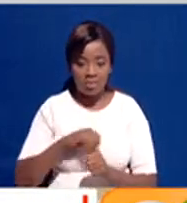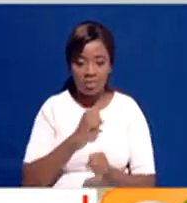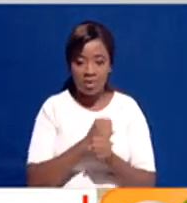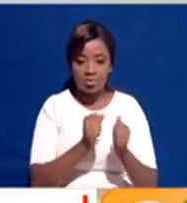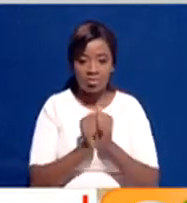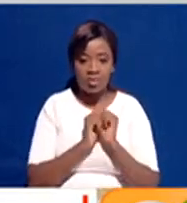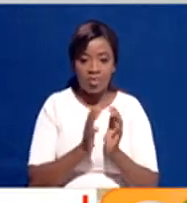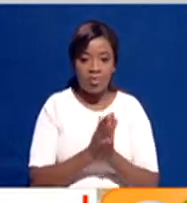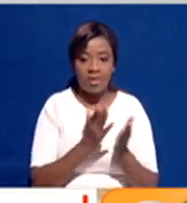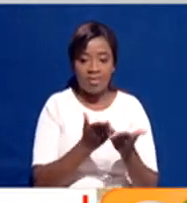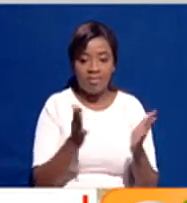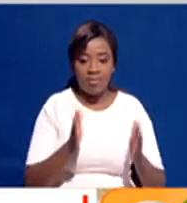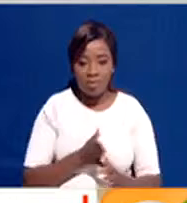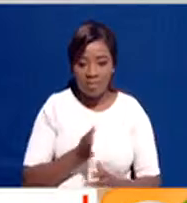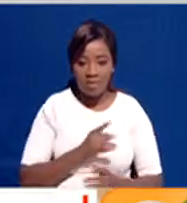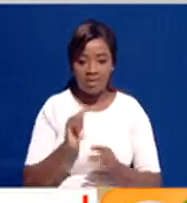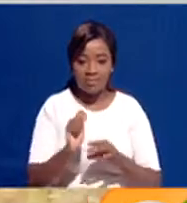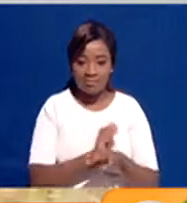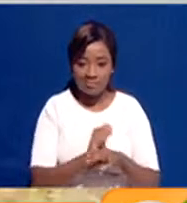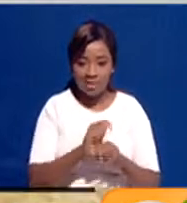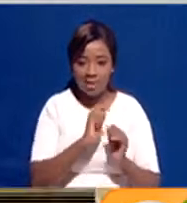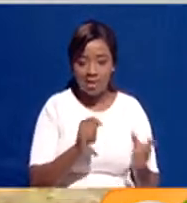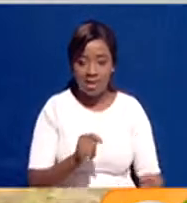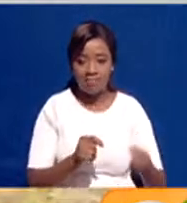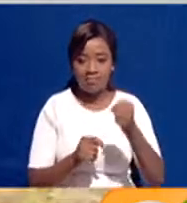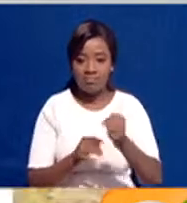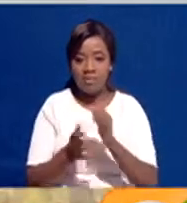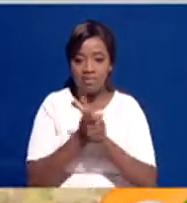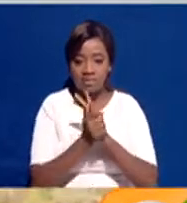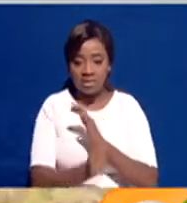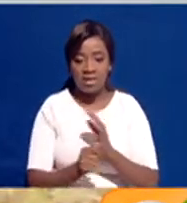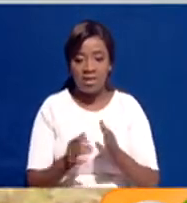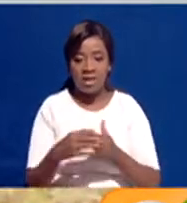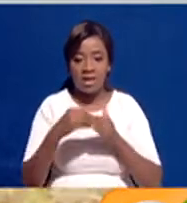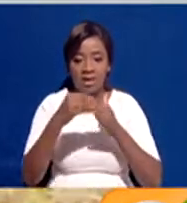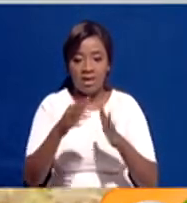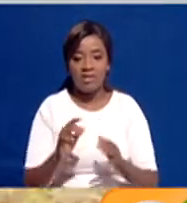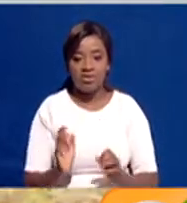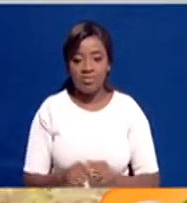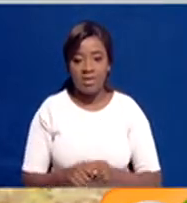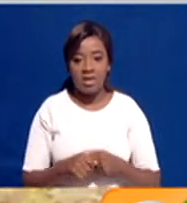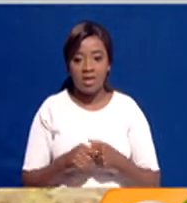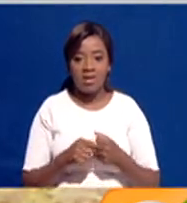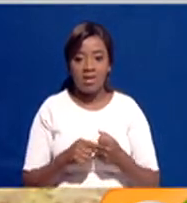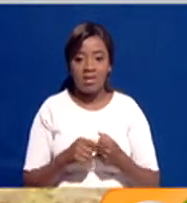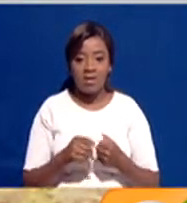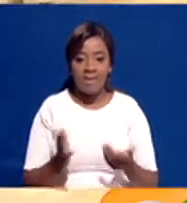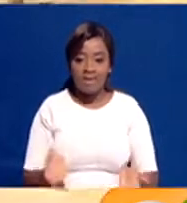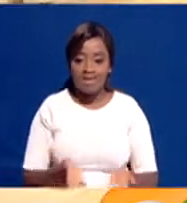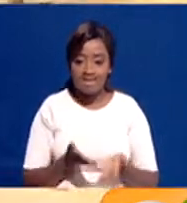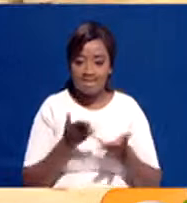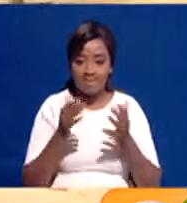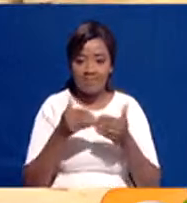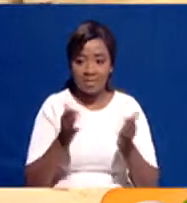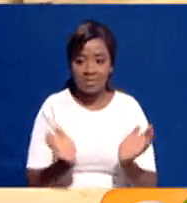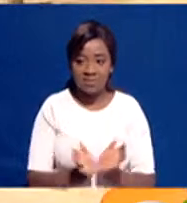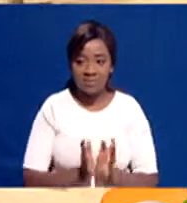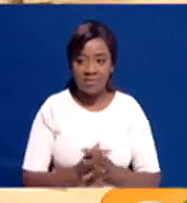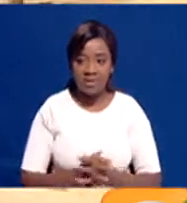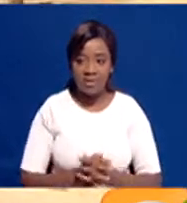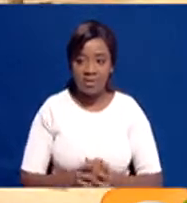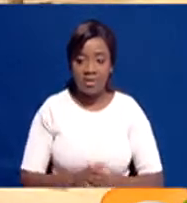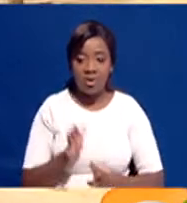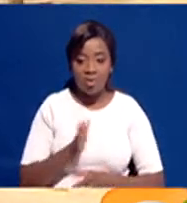karibu sana katika uongozi na pia katika zile miradi ambayo inainua wamama kwa kifamilia. Akina mama